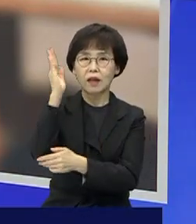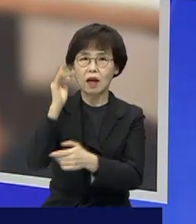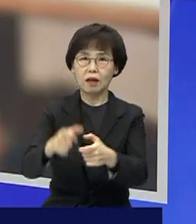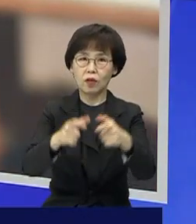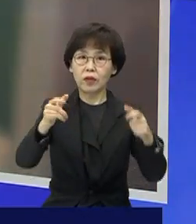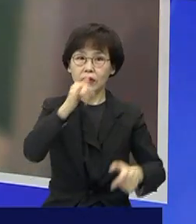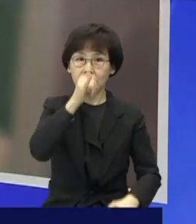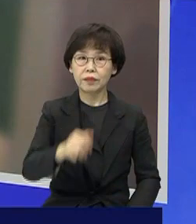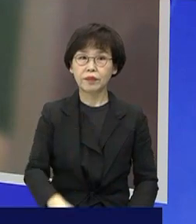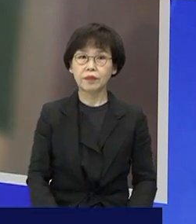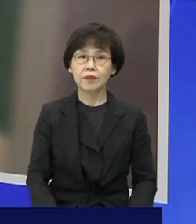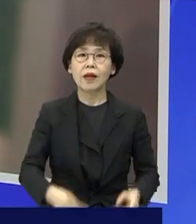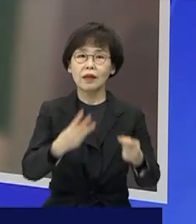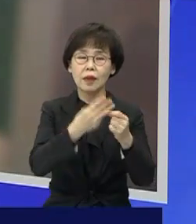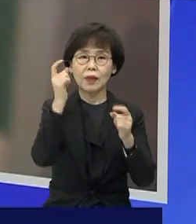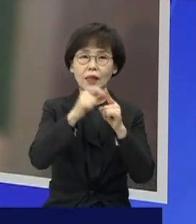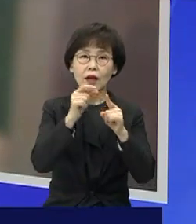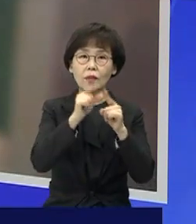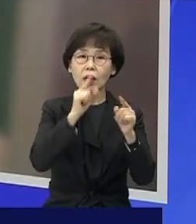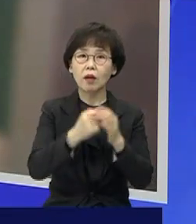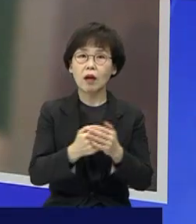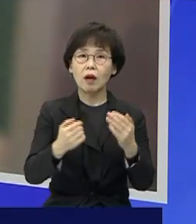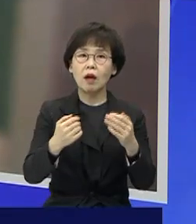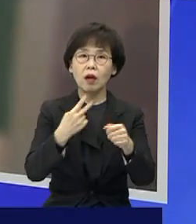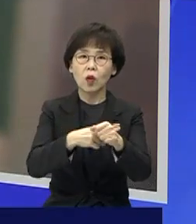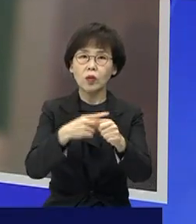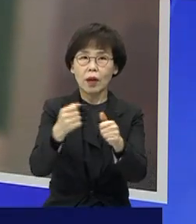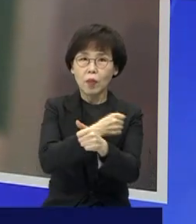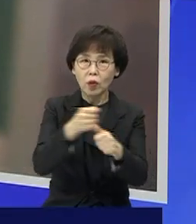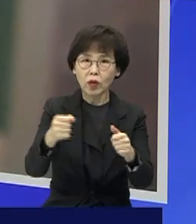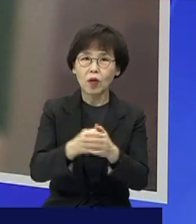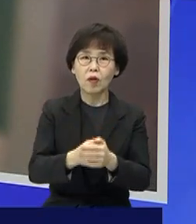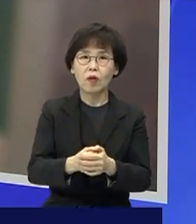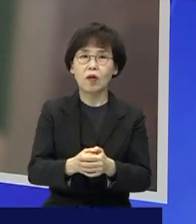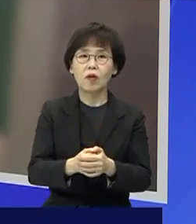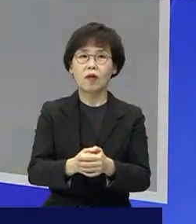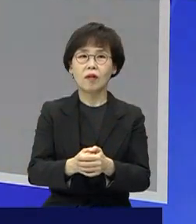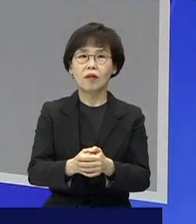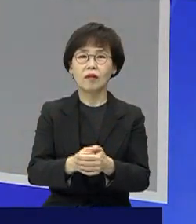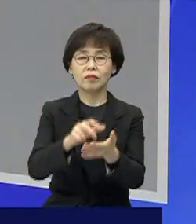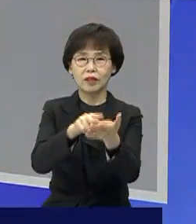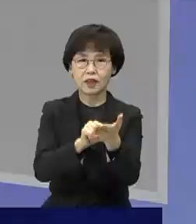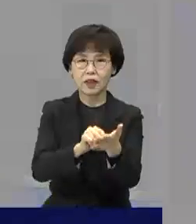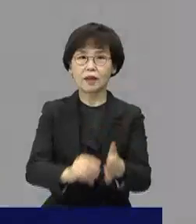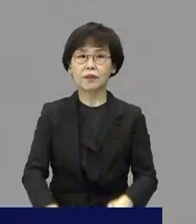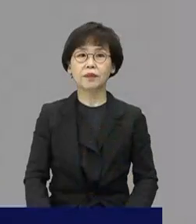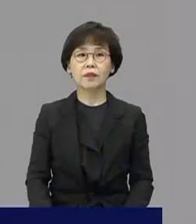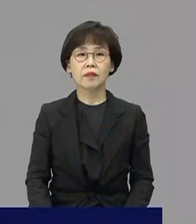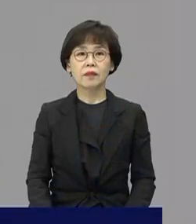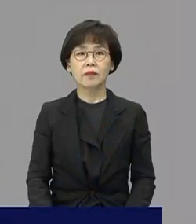커지고 있습니다. 오클릭 세 번째 검색어는 교폭으로 번지는 학폭 이슈입니다.